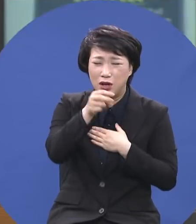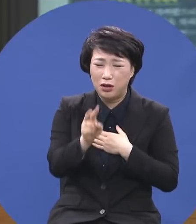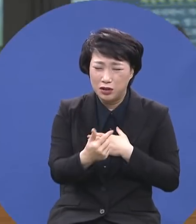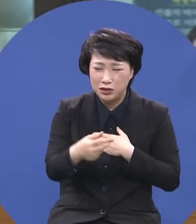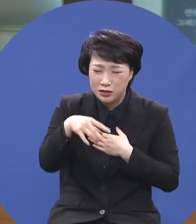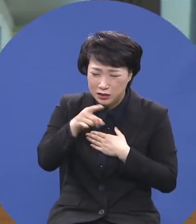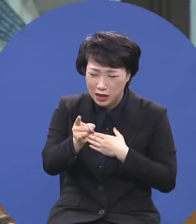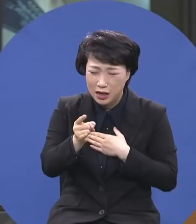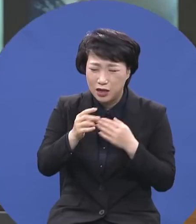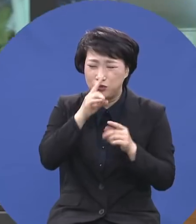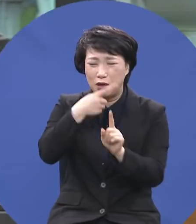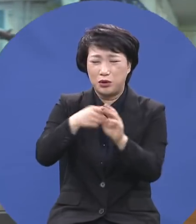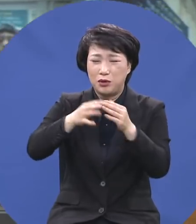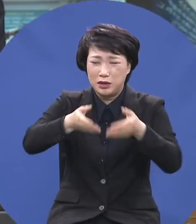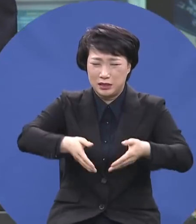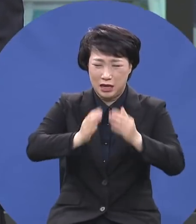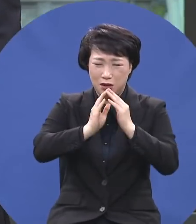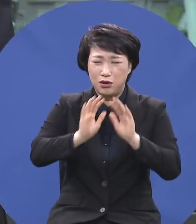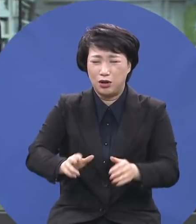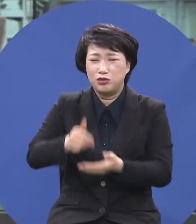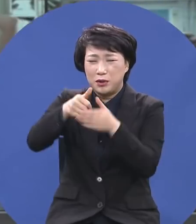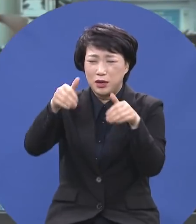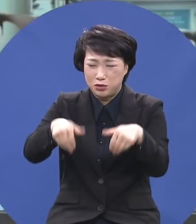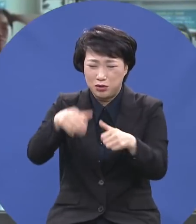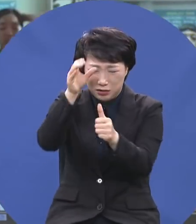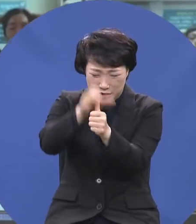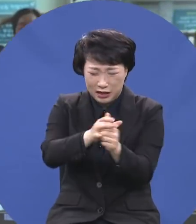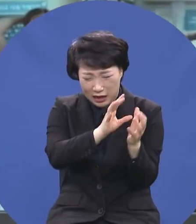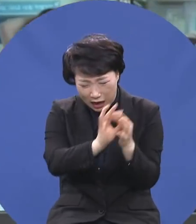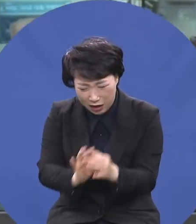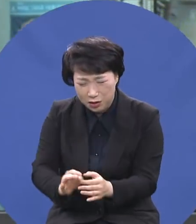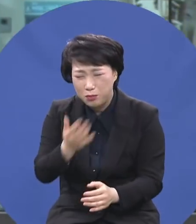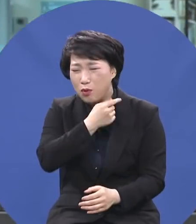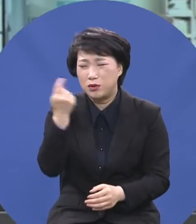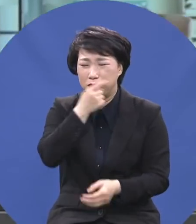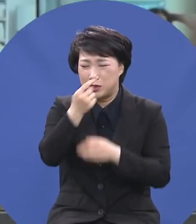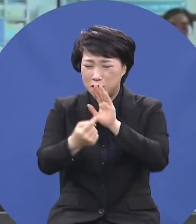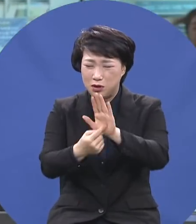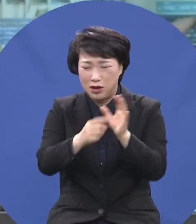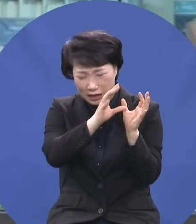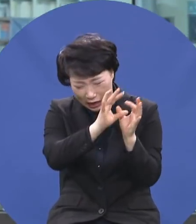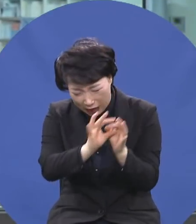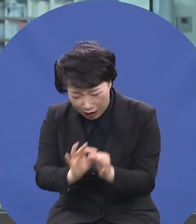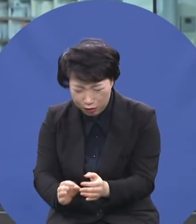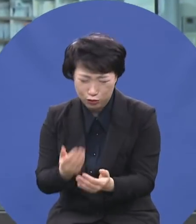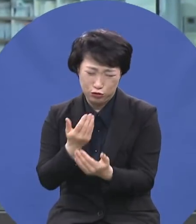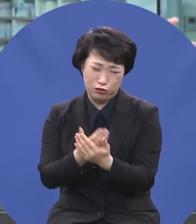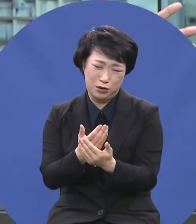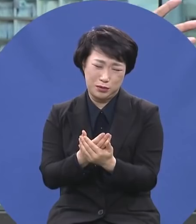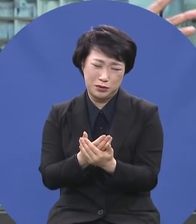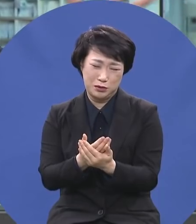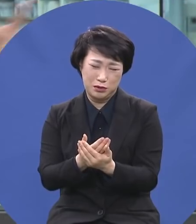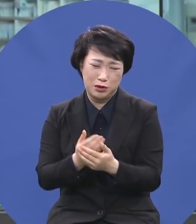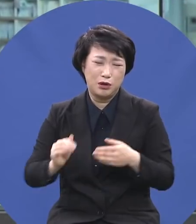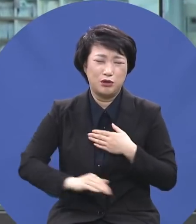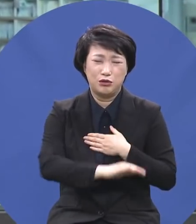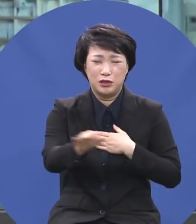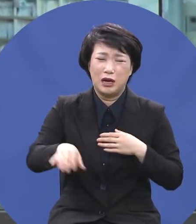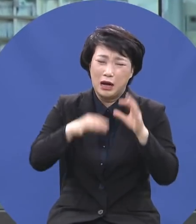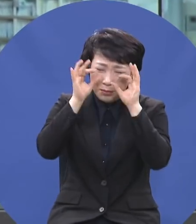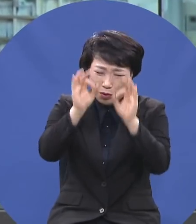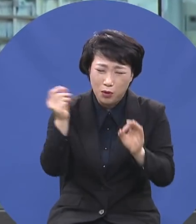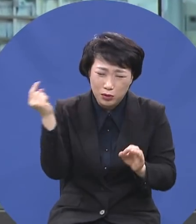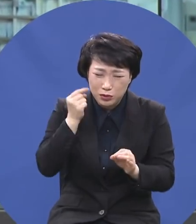연세조항교회를 세우시고 주의 종들을 세우셔서 이 복음 증거를 전개하시옵시고 우리가